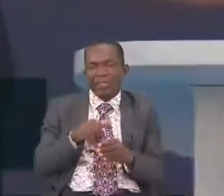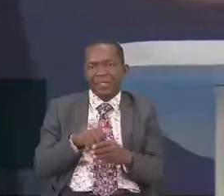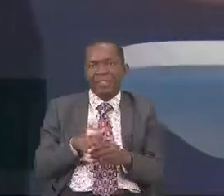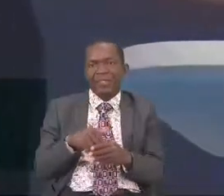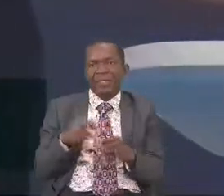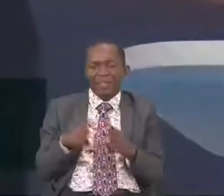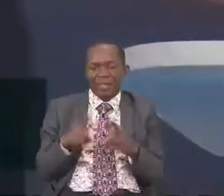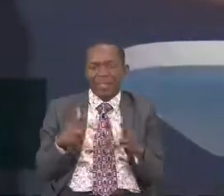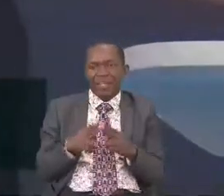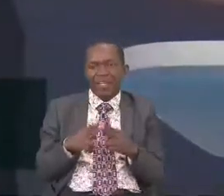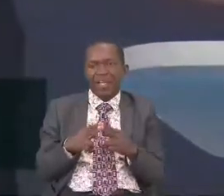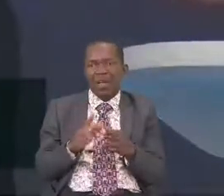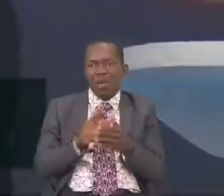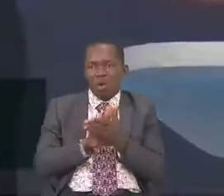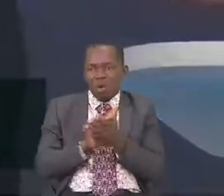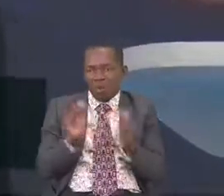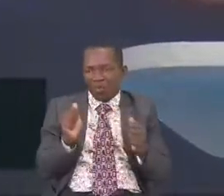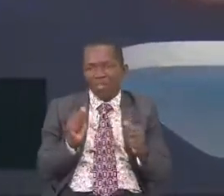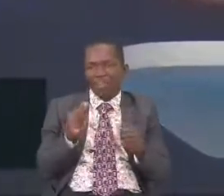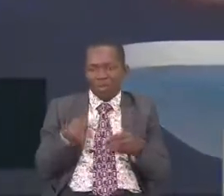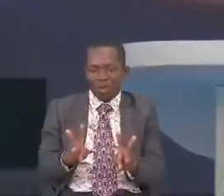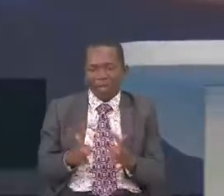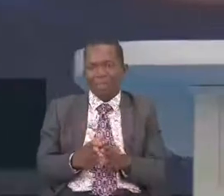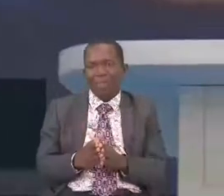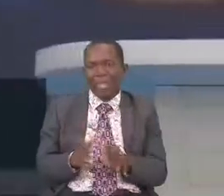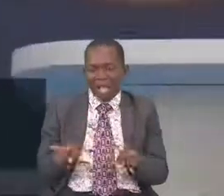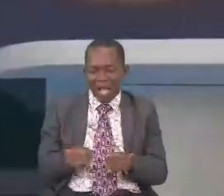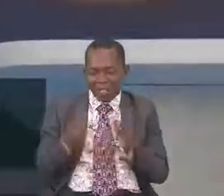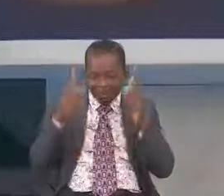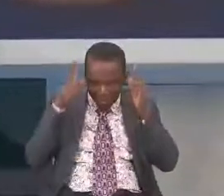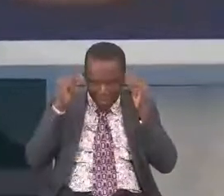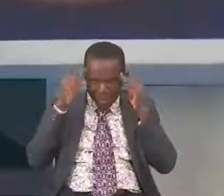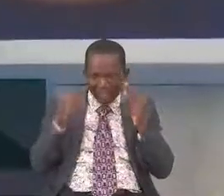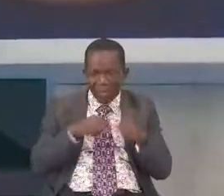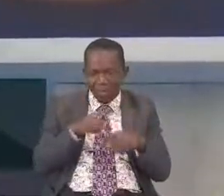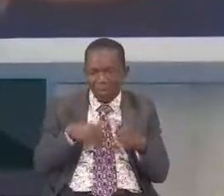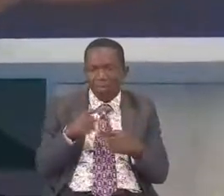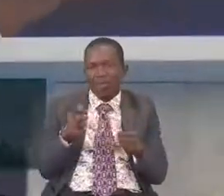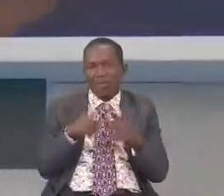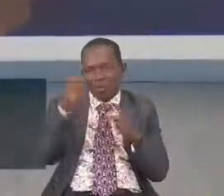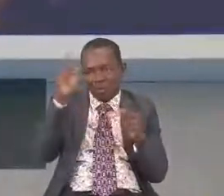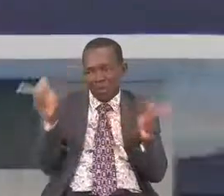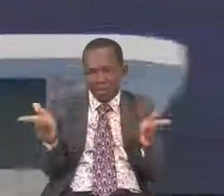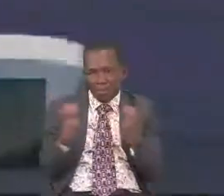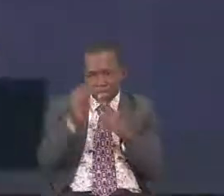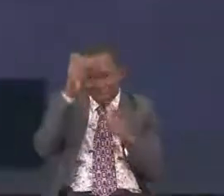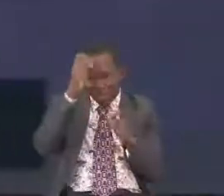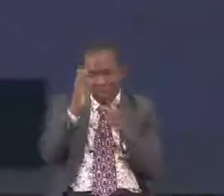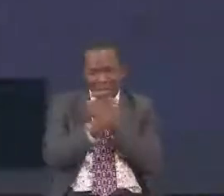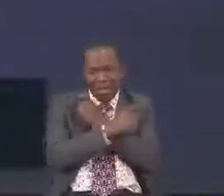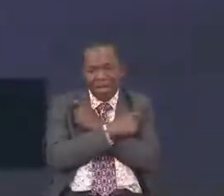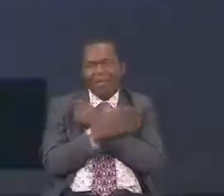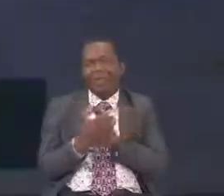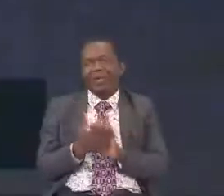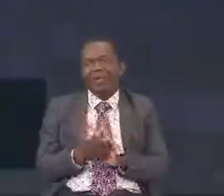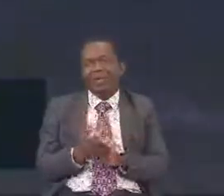palais de Pharaon. Et comme il est arrivé là-bas, Pharaon a dit, qu'est-ce que tu cherches? Montre-moi l'évidence que tu as la puissance. Il a jeté